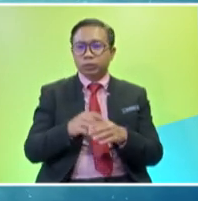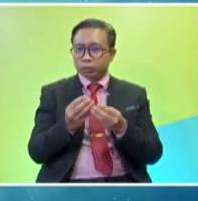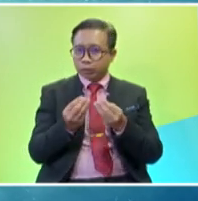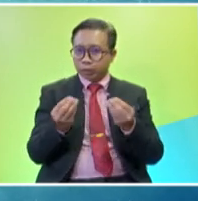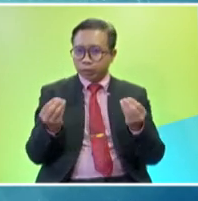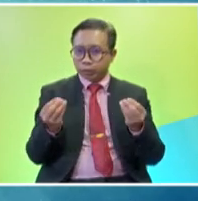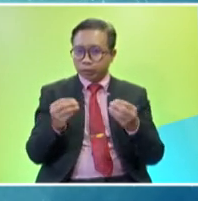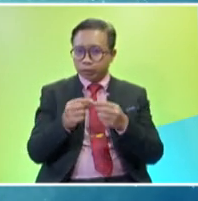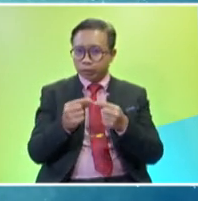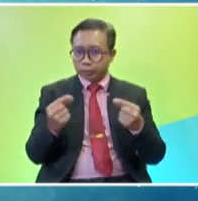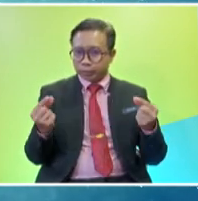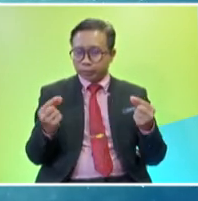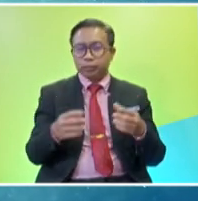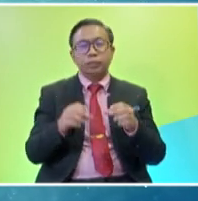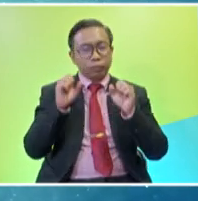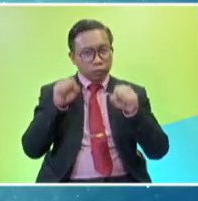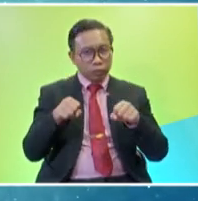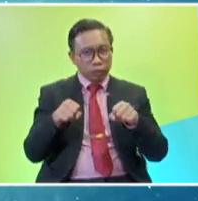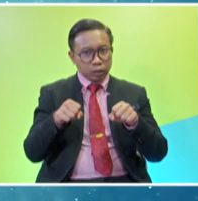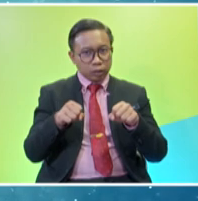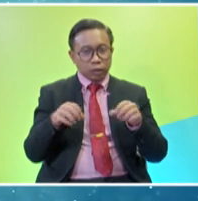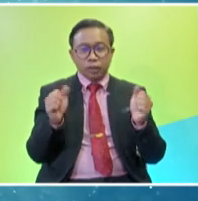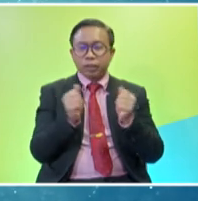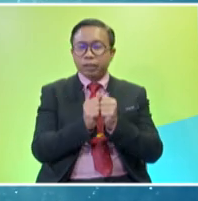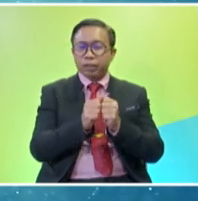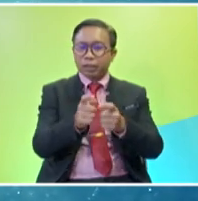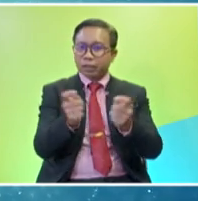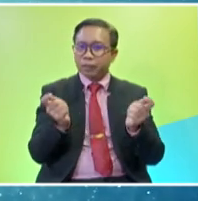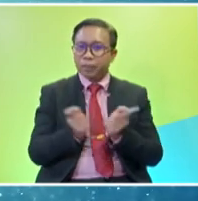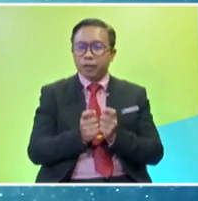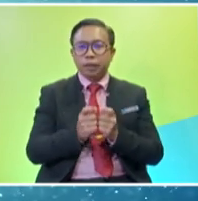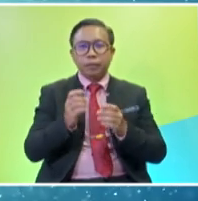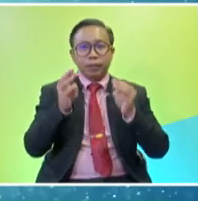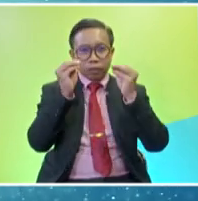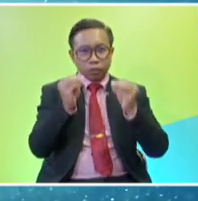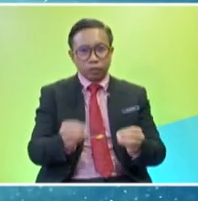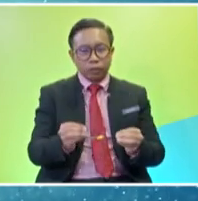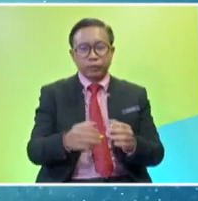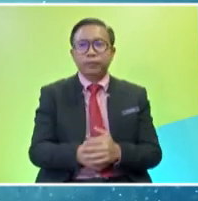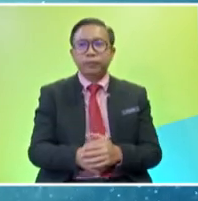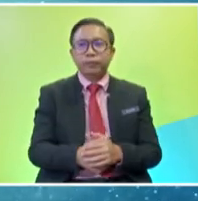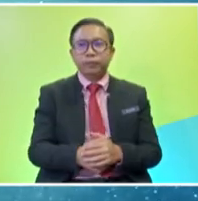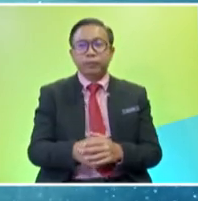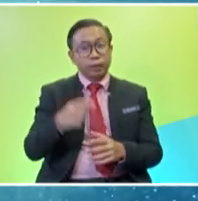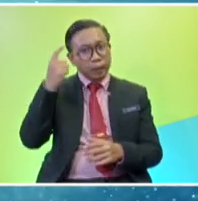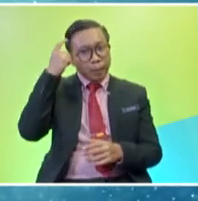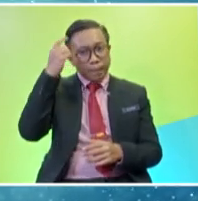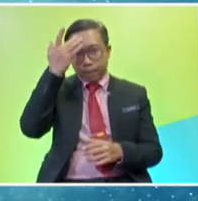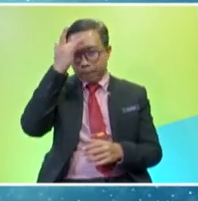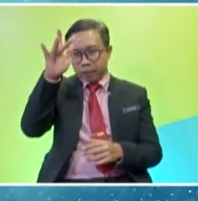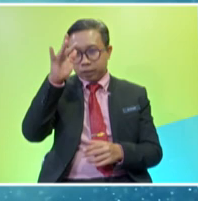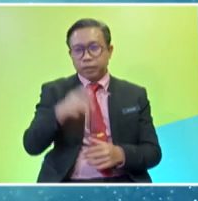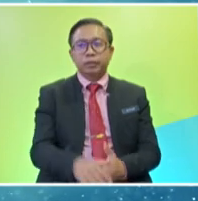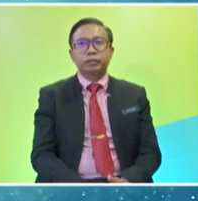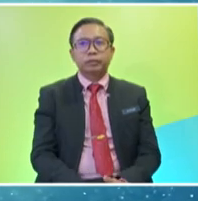bisa merah dapat menyesuaikan diri dengan persekitaran manusia bisa merah ini juga pintar dari